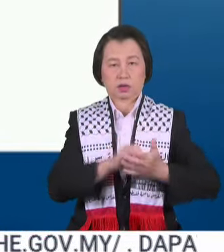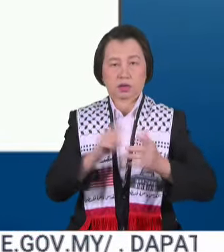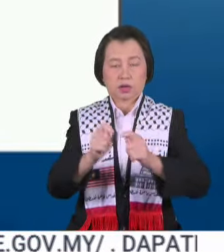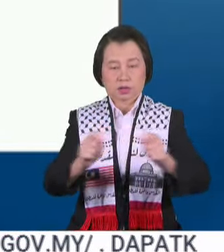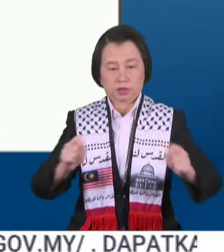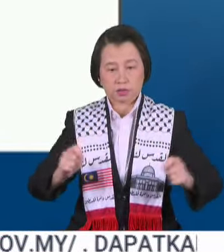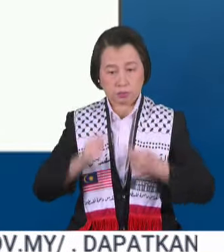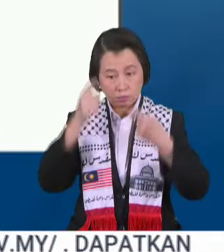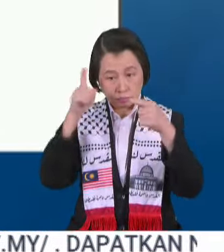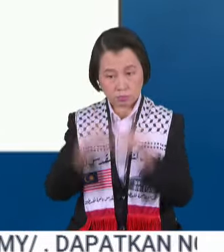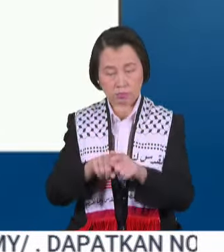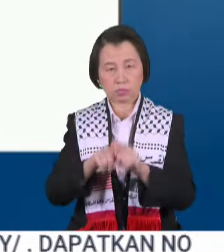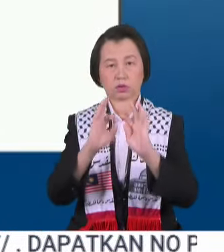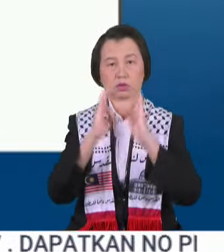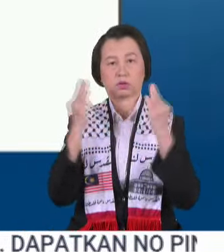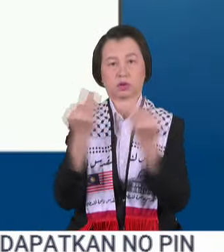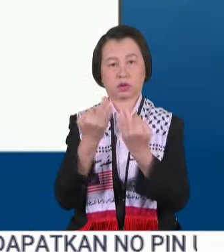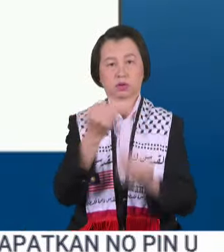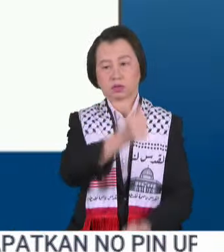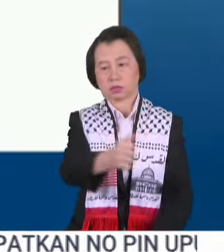yang dipersetujui waris.